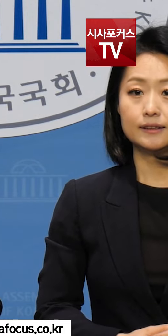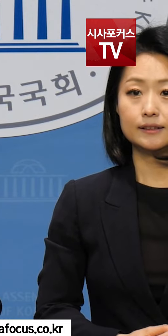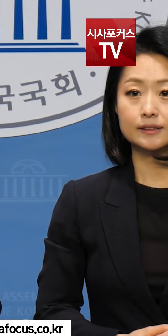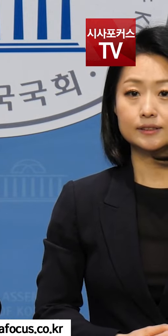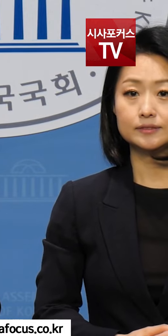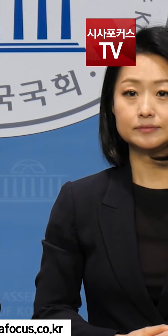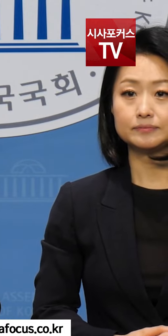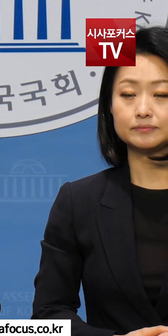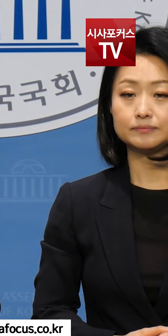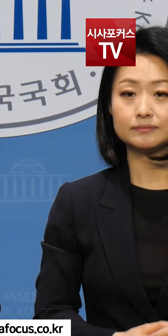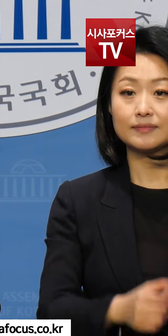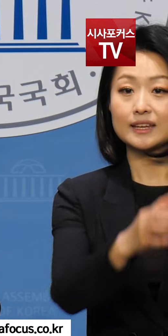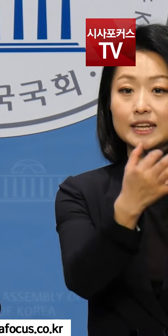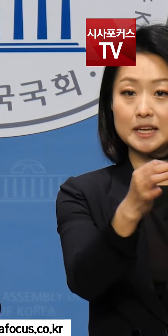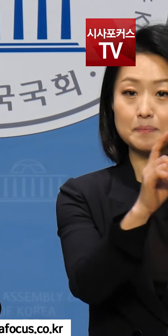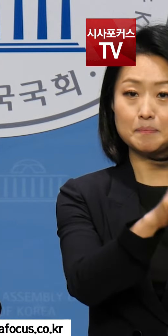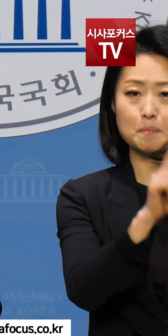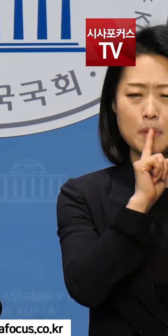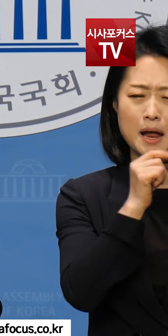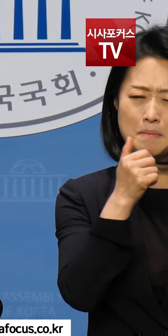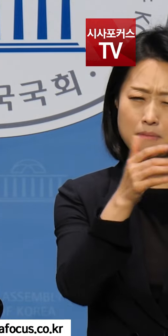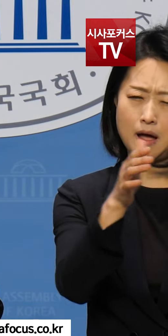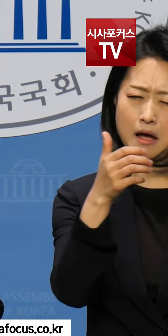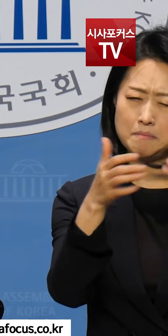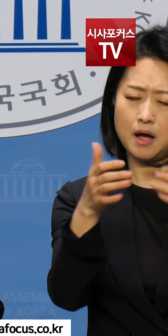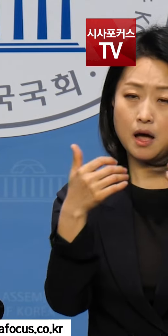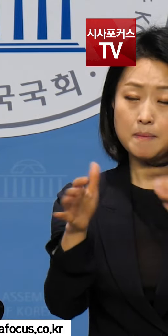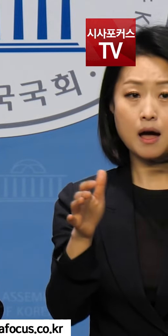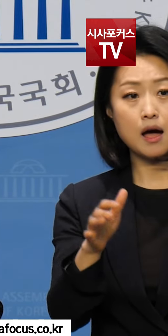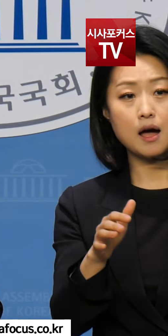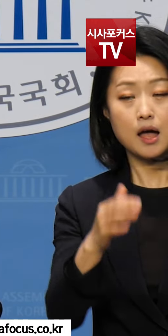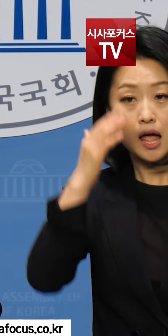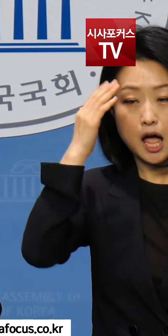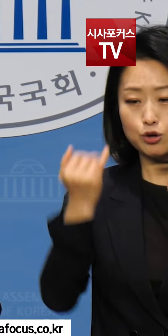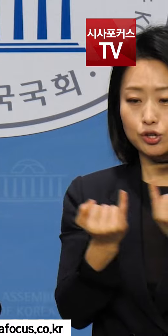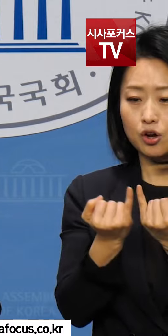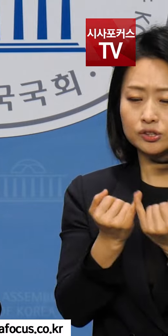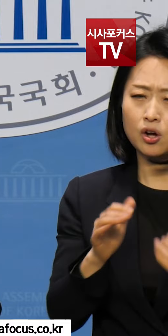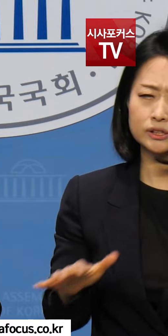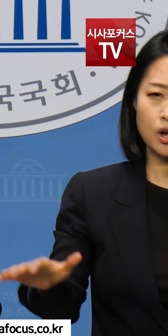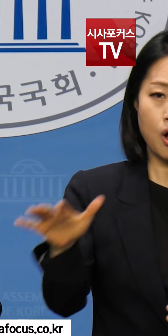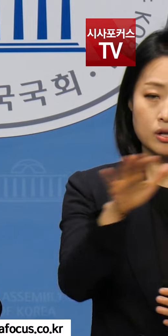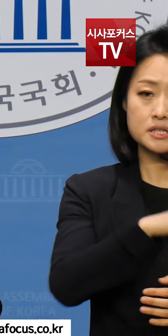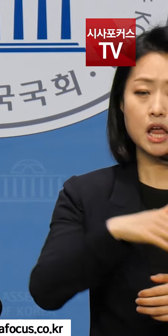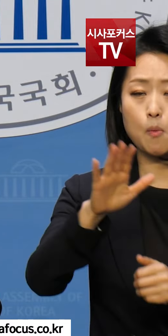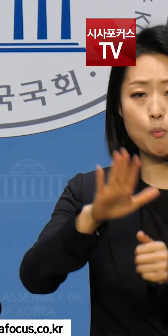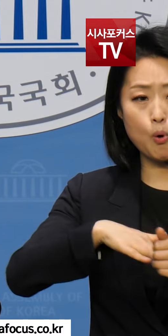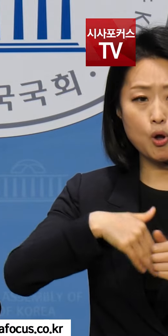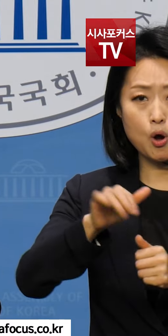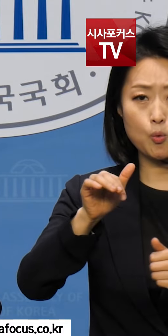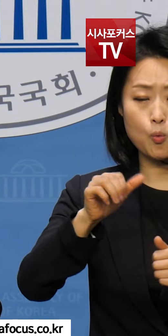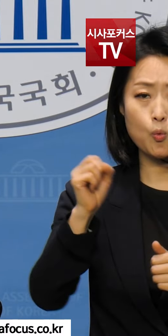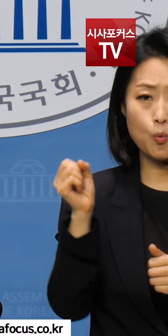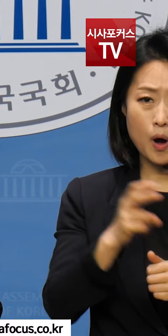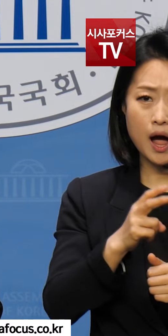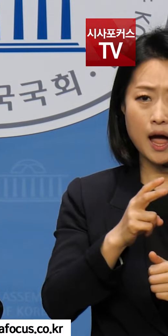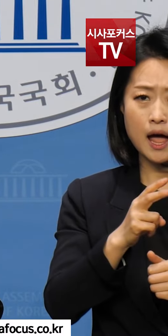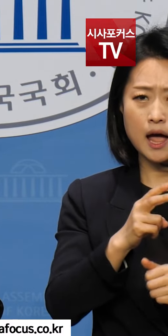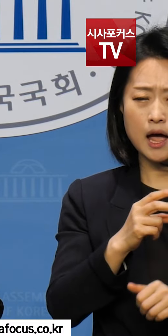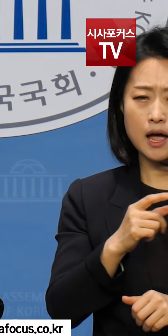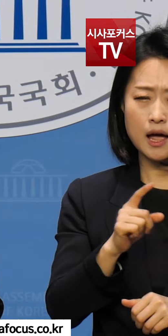무차별적으로 쏟아지는 김 후보의 망언은 한국 여성 전체에 대한 모욕과 혐오를